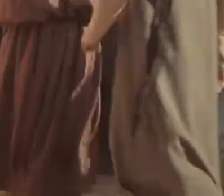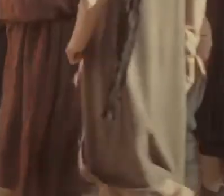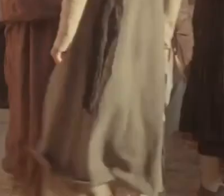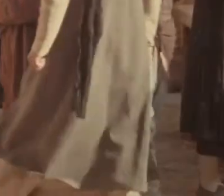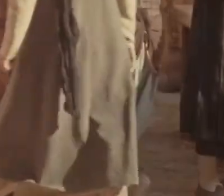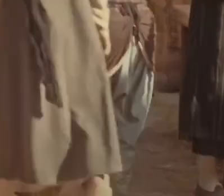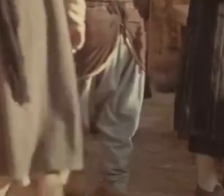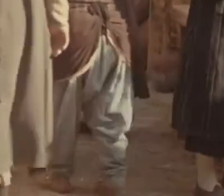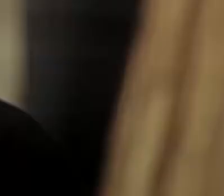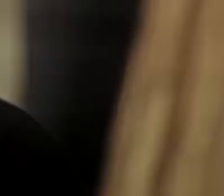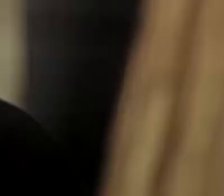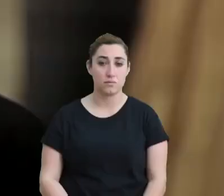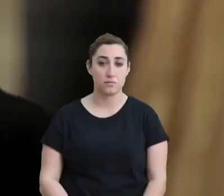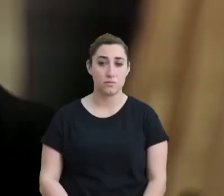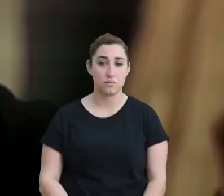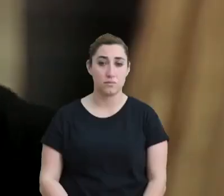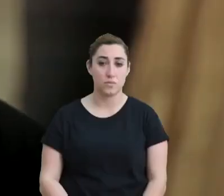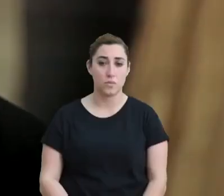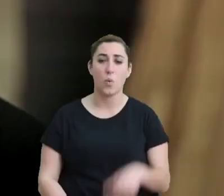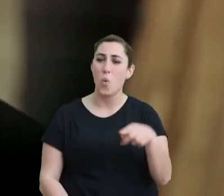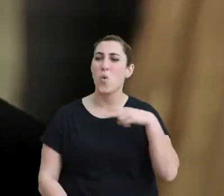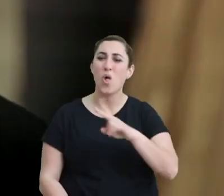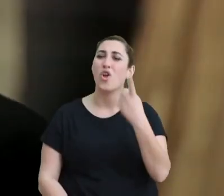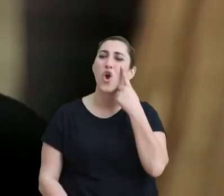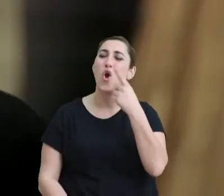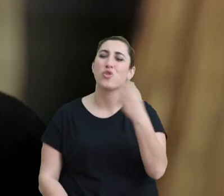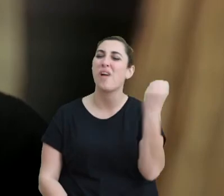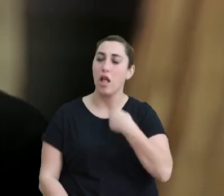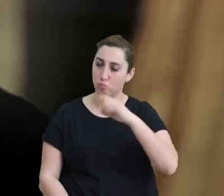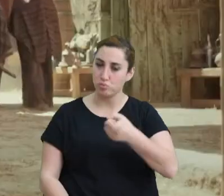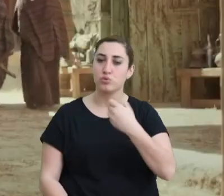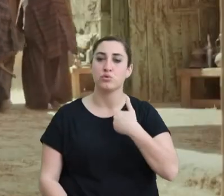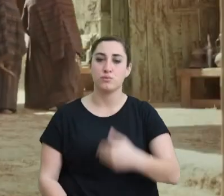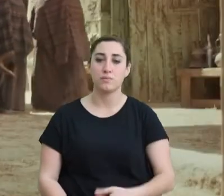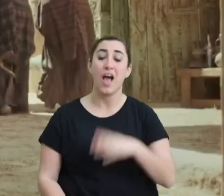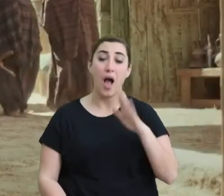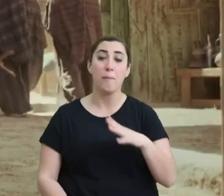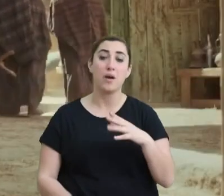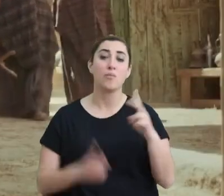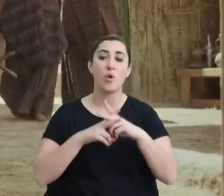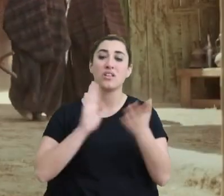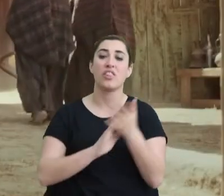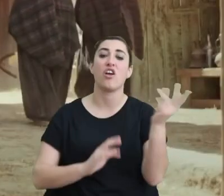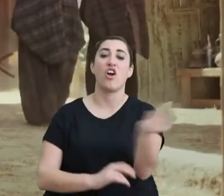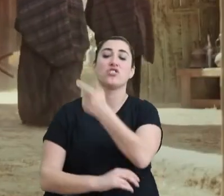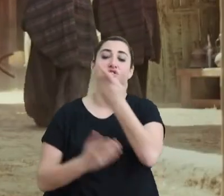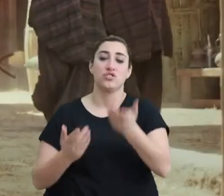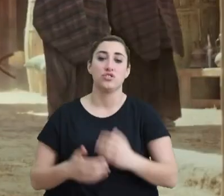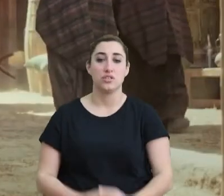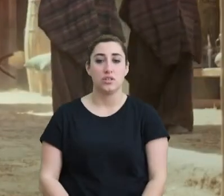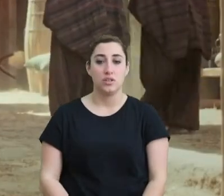Elleri arkasında gidiyor. O yolda gördüğüm katili buldum. Ama zabitan kaçırdı elinden.